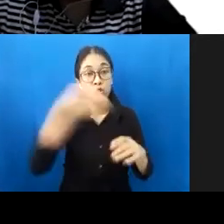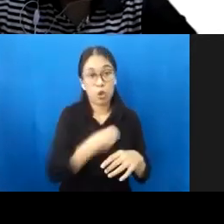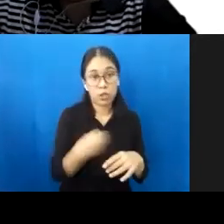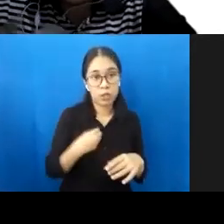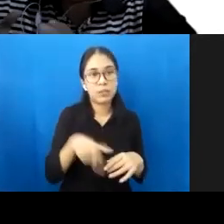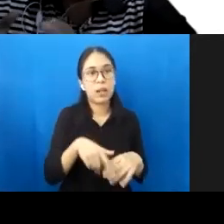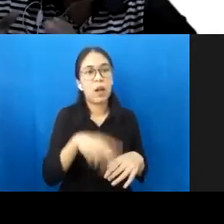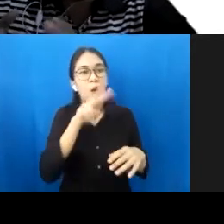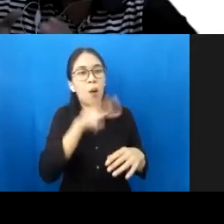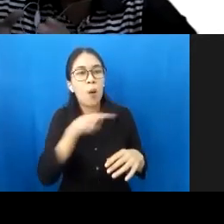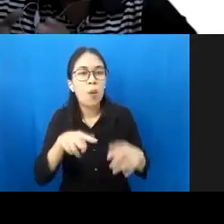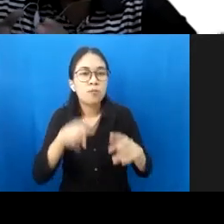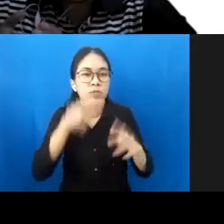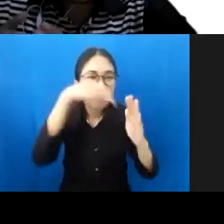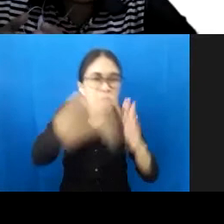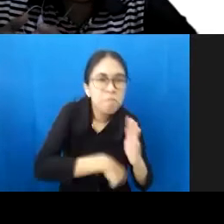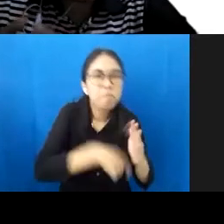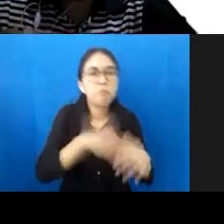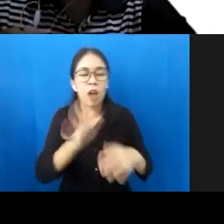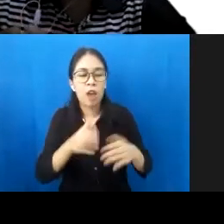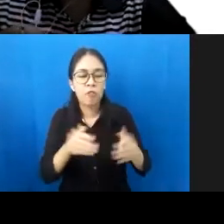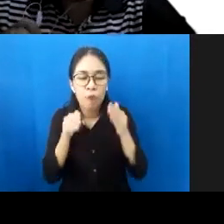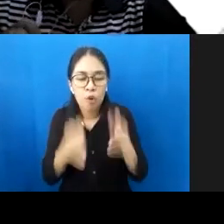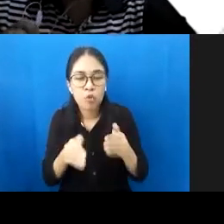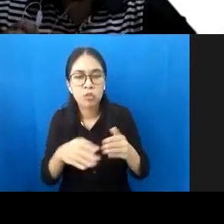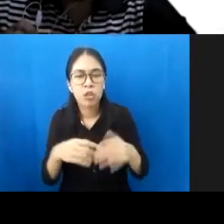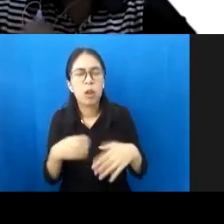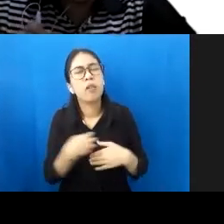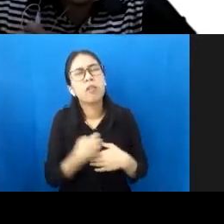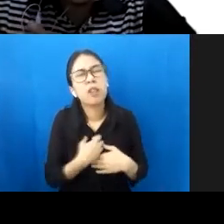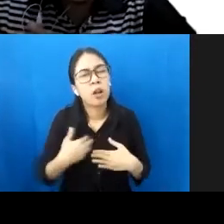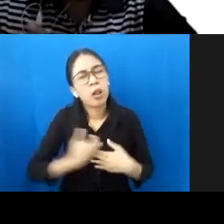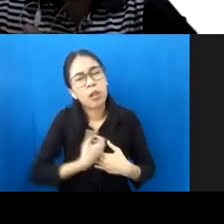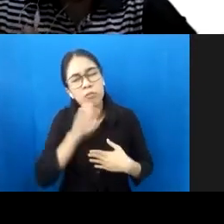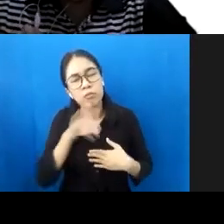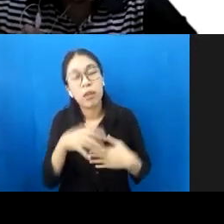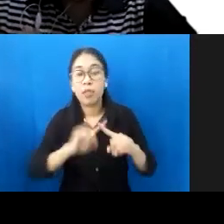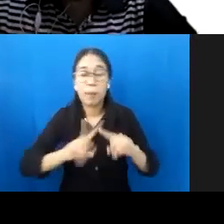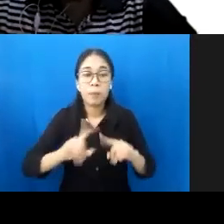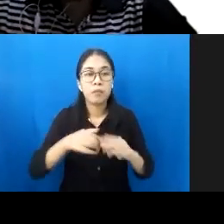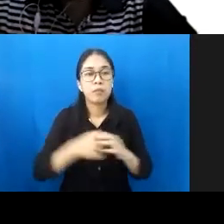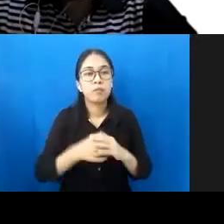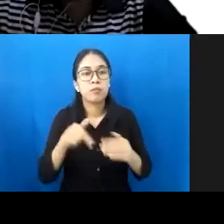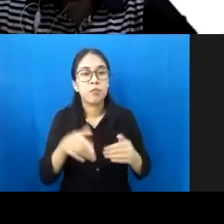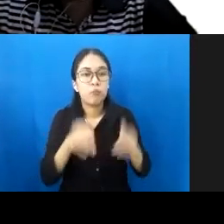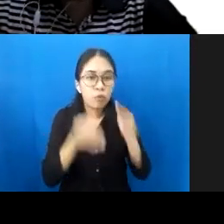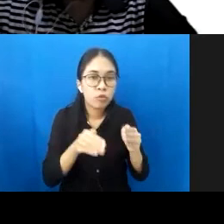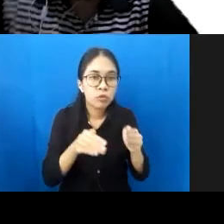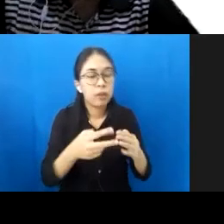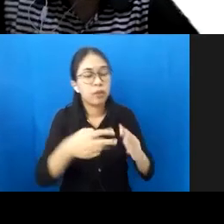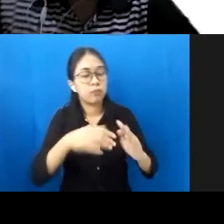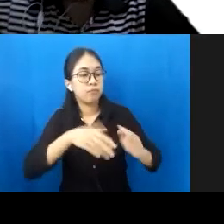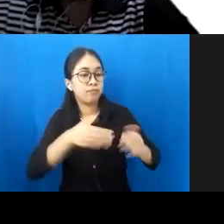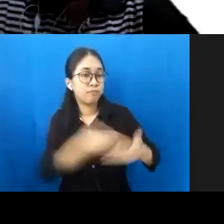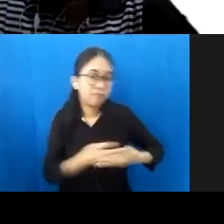bayi muda. Bukan hanya berfokus pada keluhan, tapi juga berfokus pada keluarga, pada balitanya tersebut, dan juga